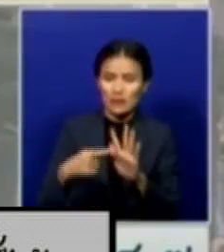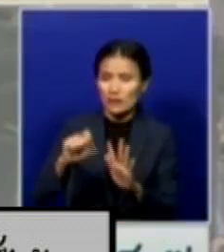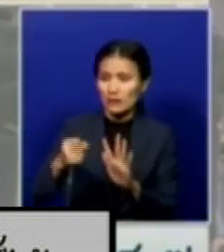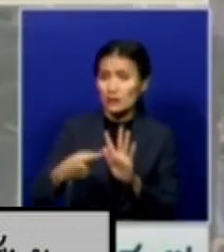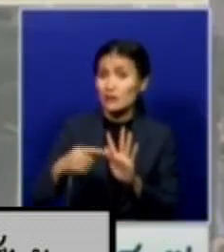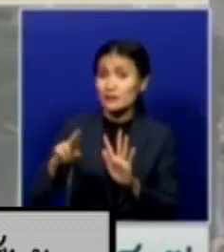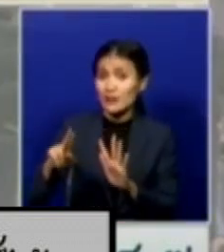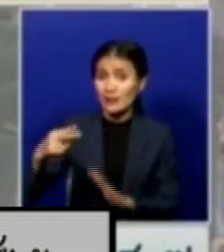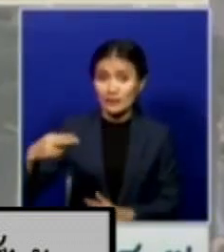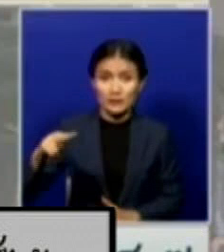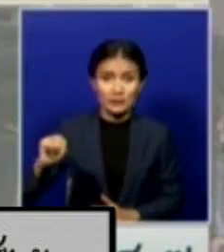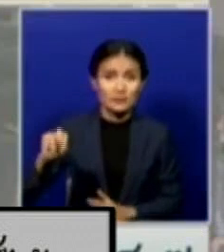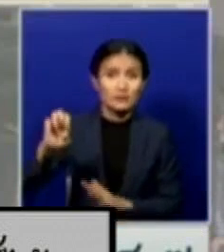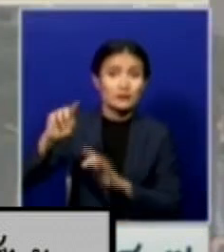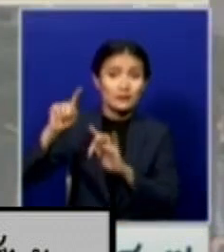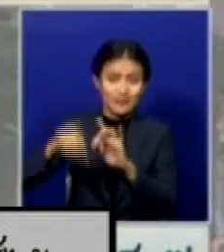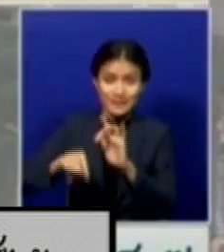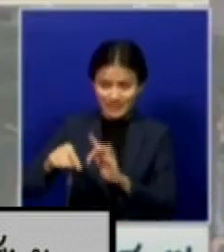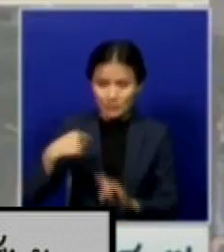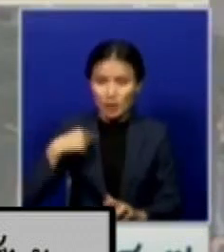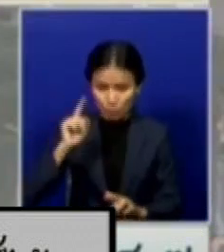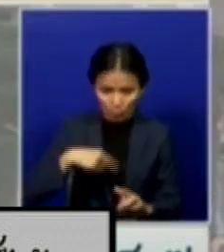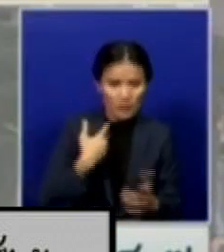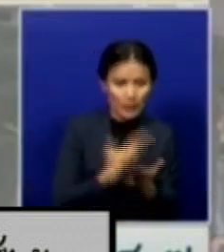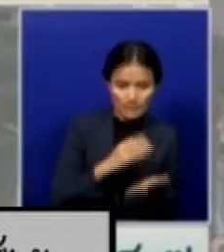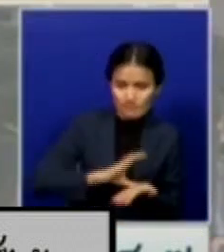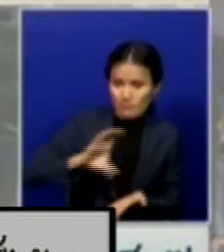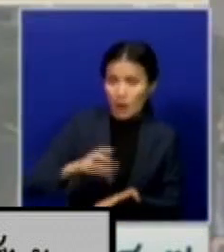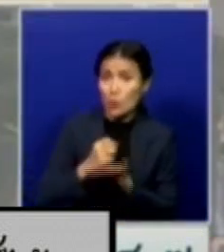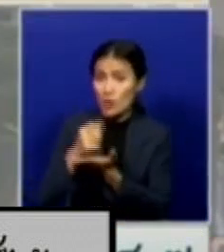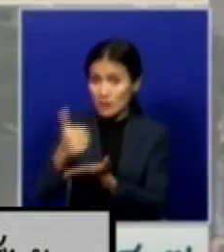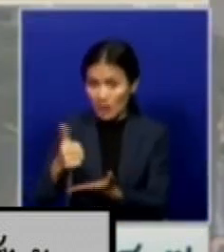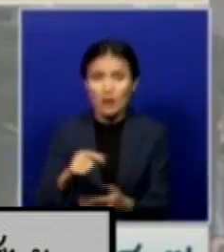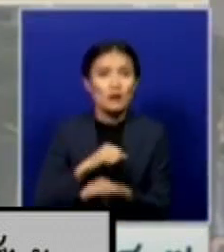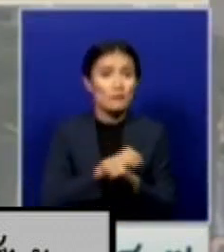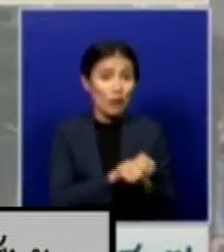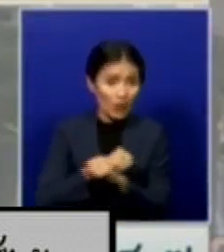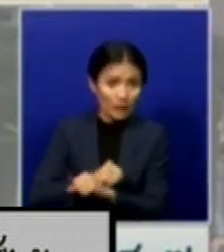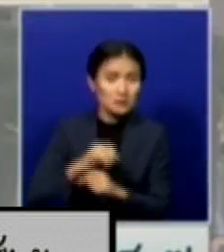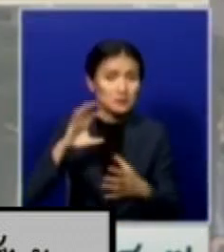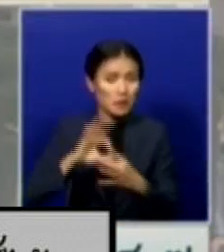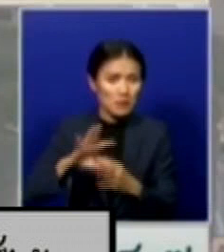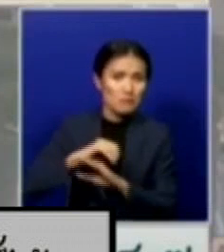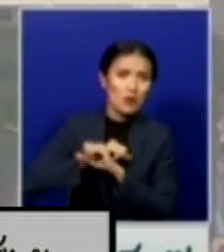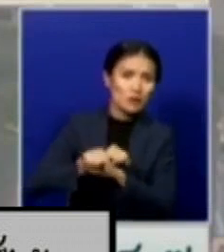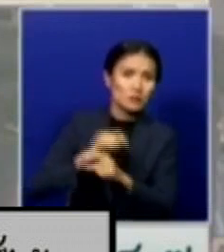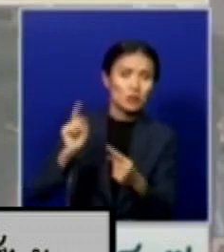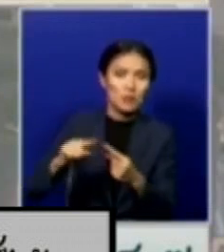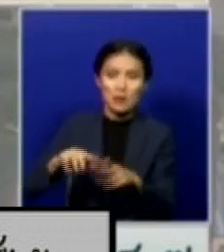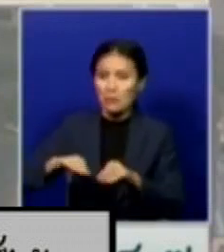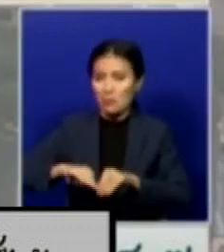งนี้เพื่อให้เกิดความเชื่อมั่นในตลาดการเงินว่ามีกลไกที่จะป้องกันไม่ให้ปัญหาจากตลาดตราสารหนี้ลุกลามไปสู่ภาคส่ว